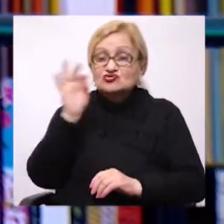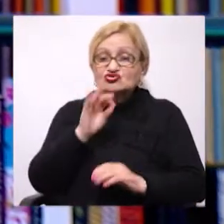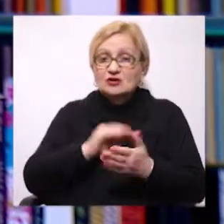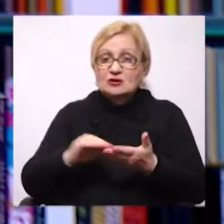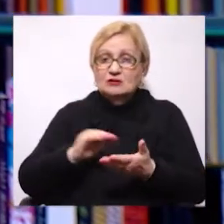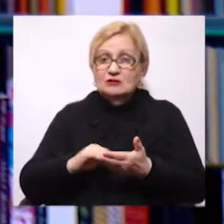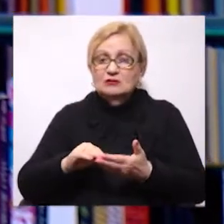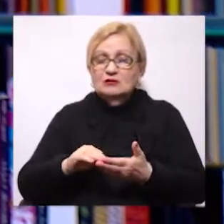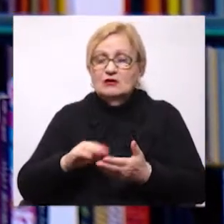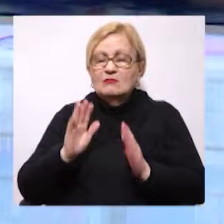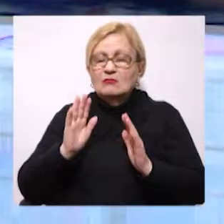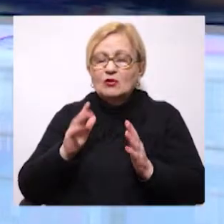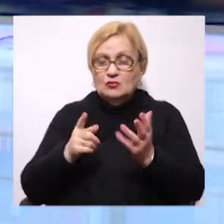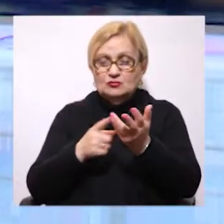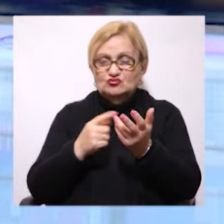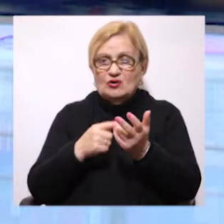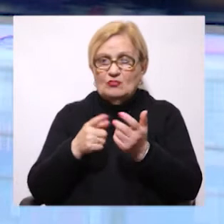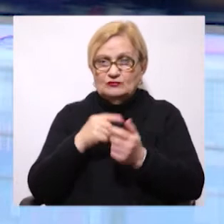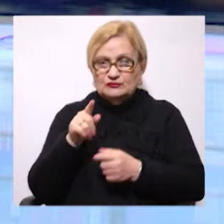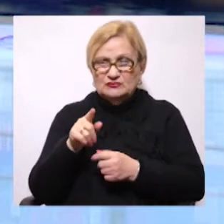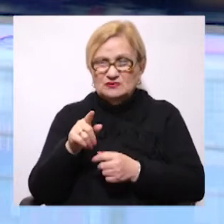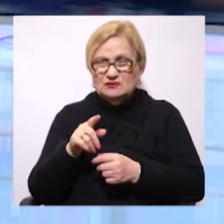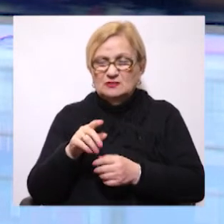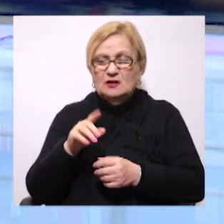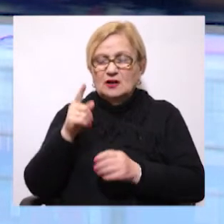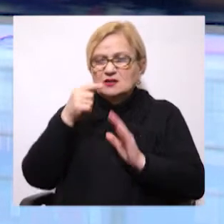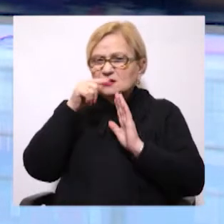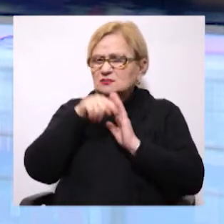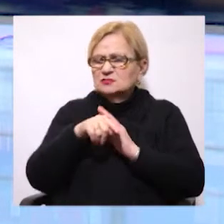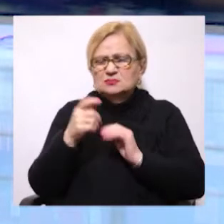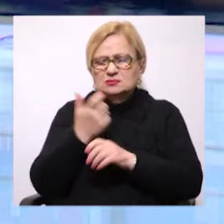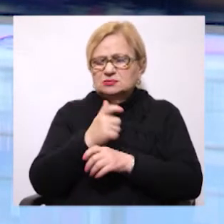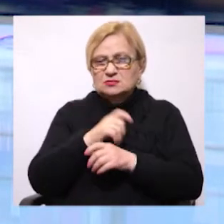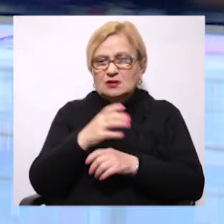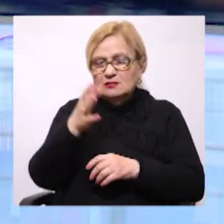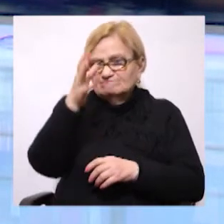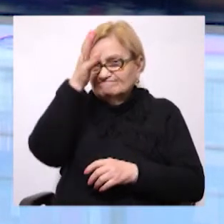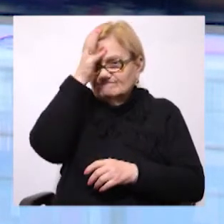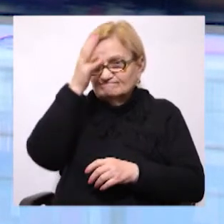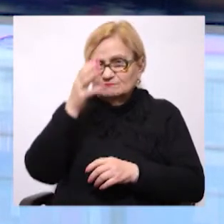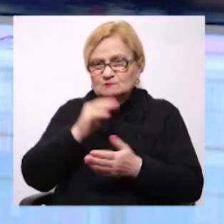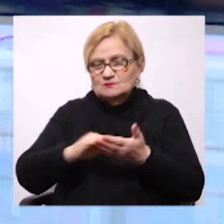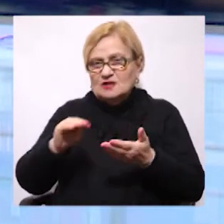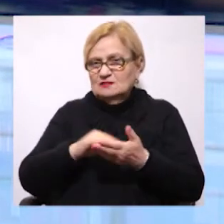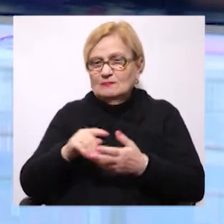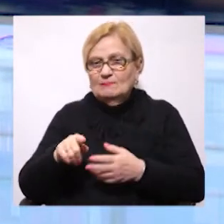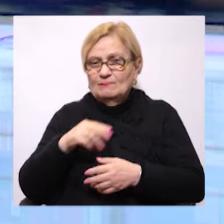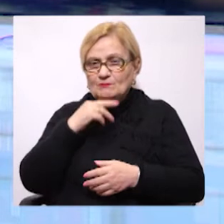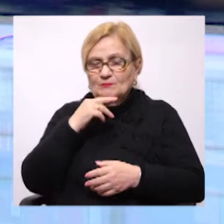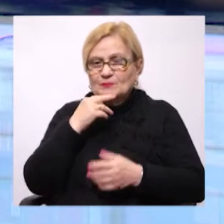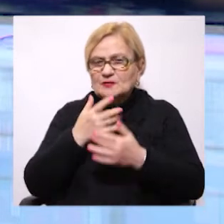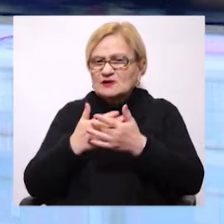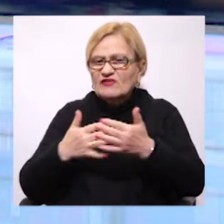მხოლოდ ჩამოგითვლი იმ სფეროებს, რომელშიც მას საოცრად ღრმა ნაზრევი აქვს დატოვებული. დააკვირდი, როგორი